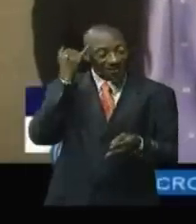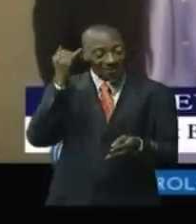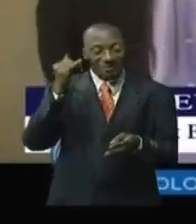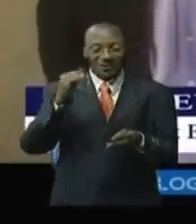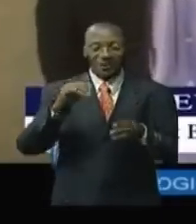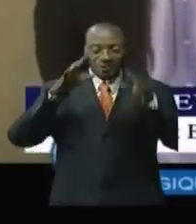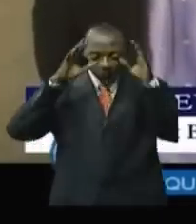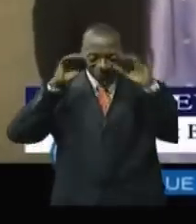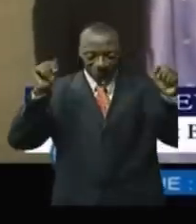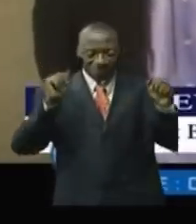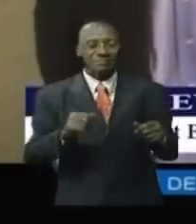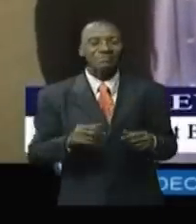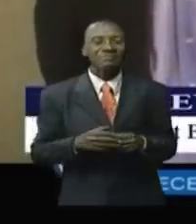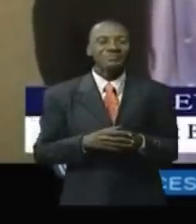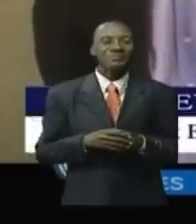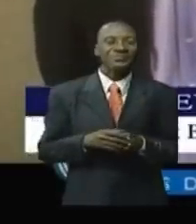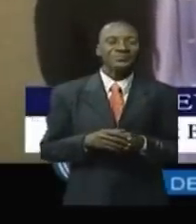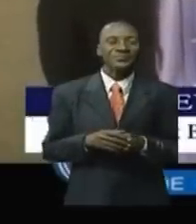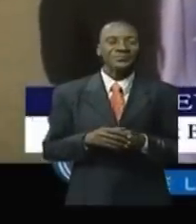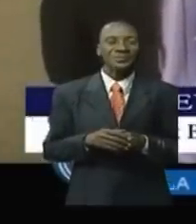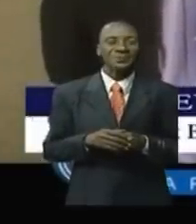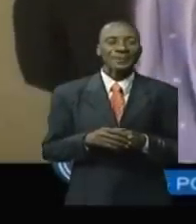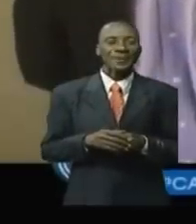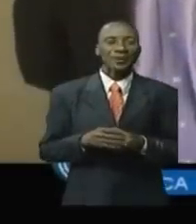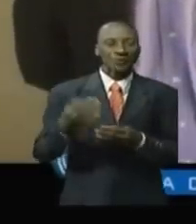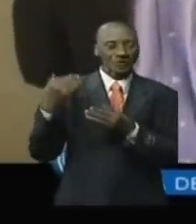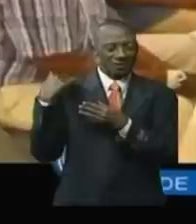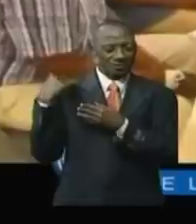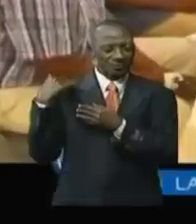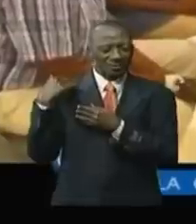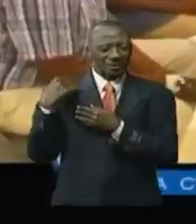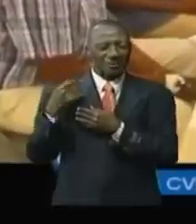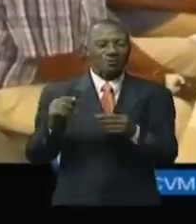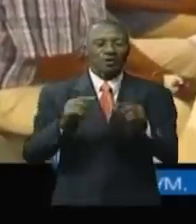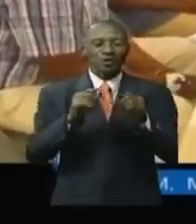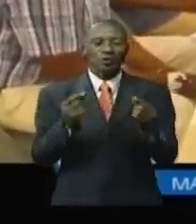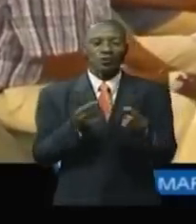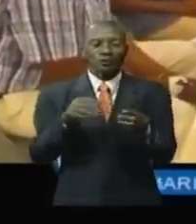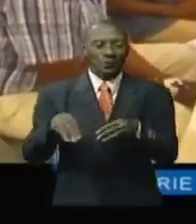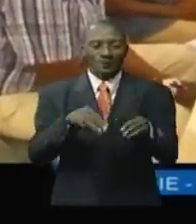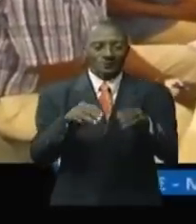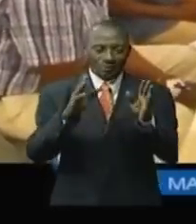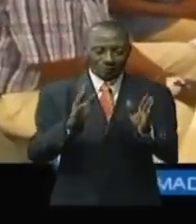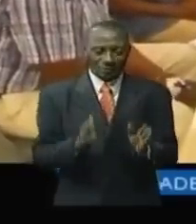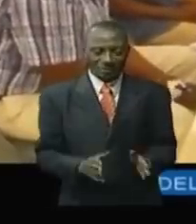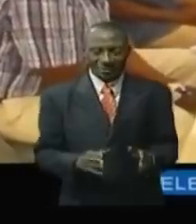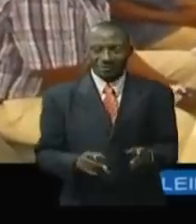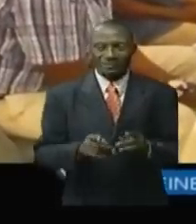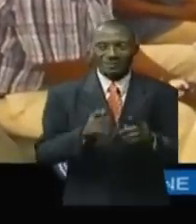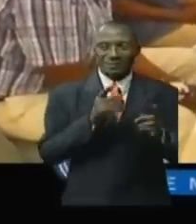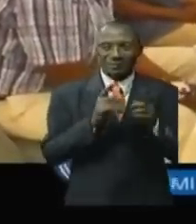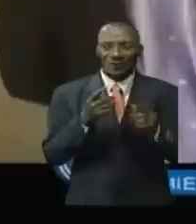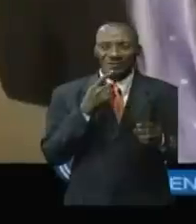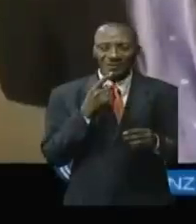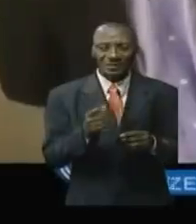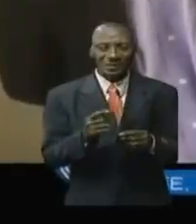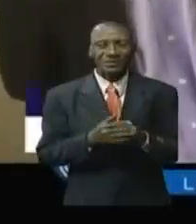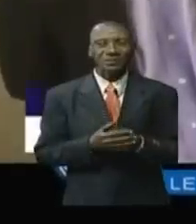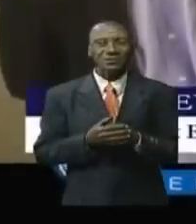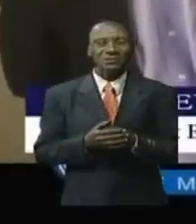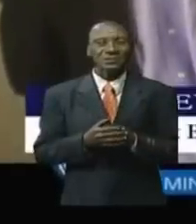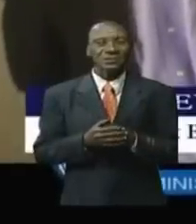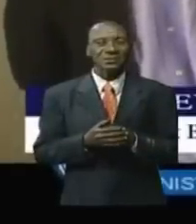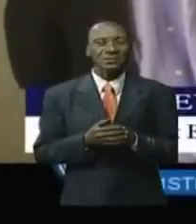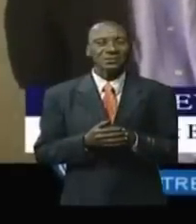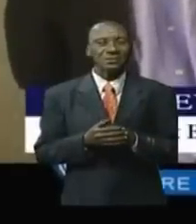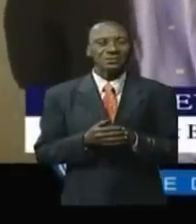Dieu, on peut dire, a répondu nos prières. Et donc aujourd'hui, la commission qui vient, nous écoutons que nous voulons maintenant traiter